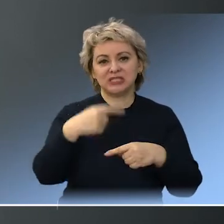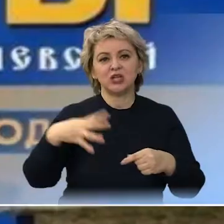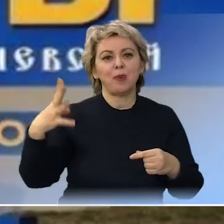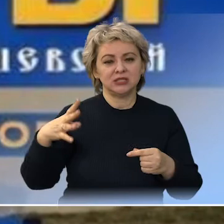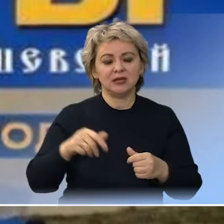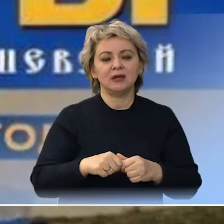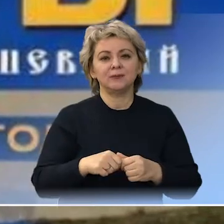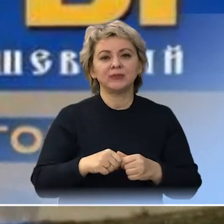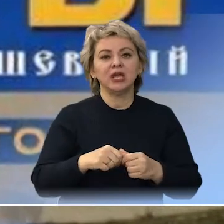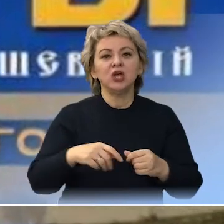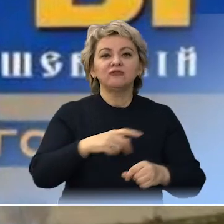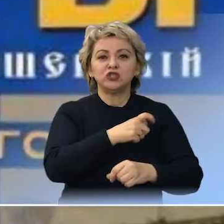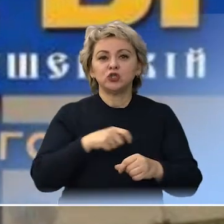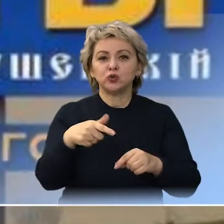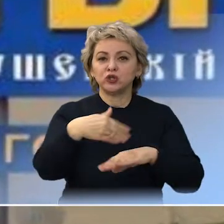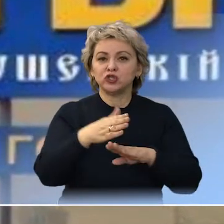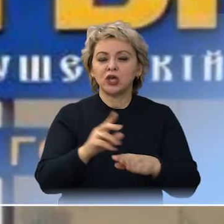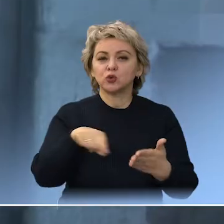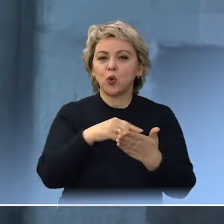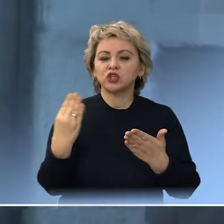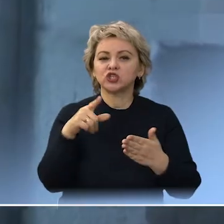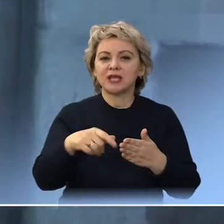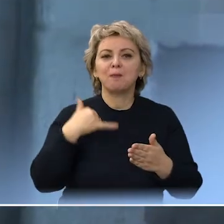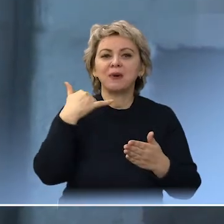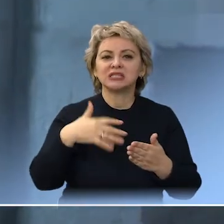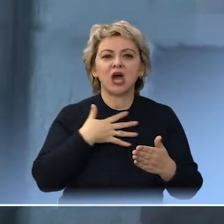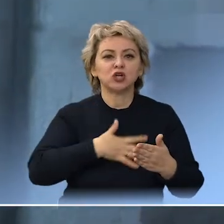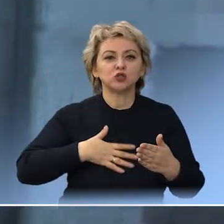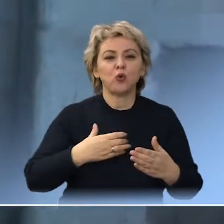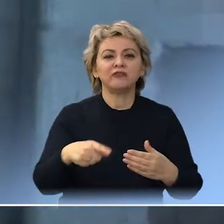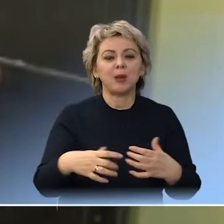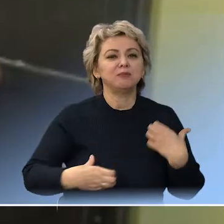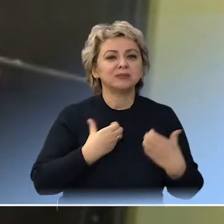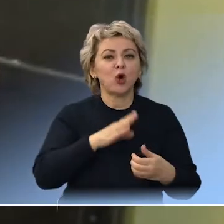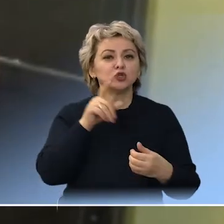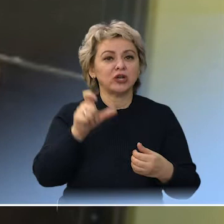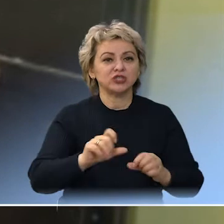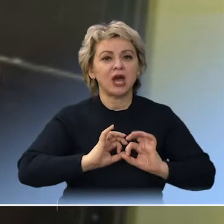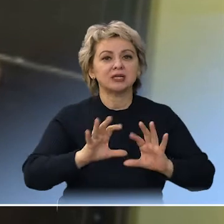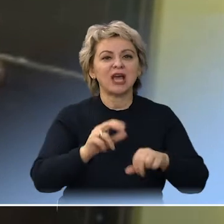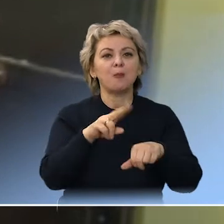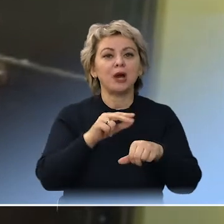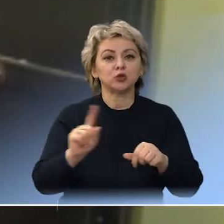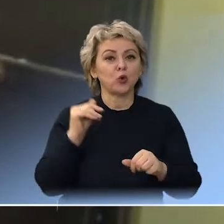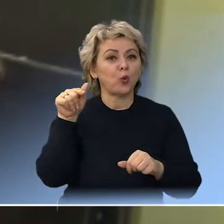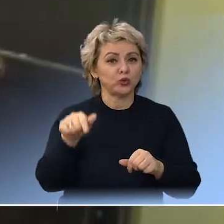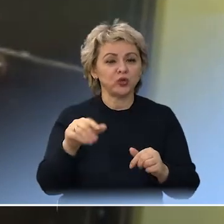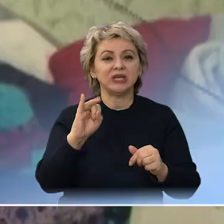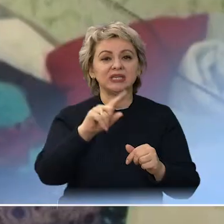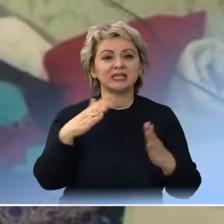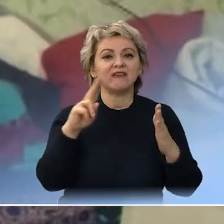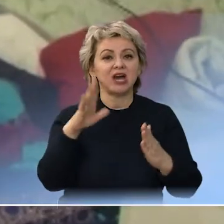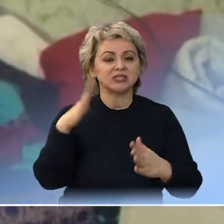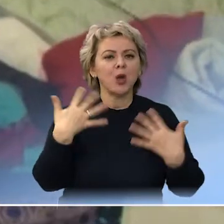сюжете. В дежурную часть города Шахты позвонила расстроенная, взволнованная женщина и рассказала полицейским, что у нее из